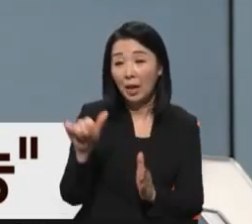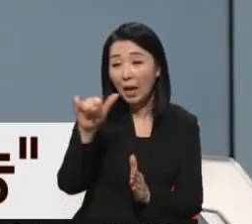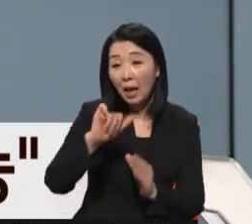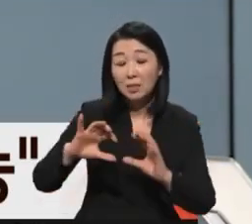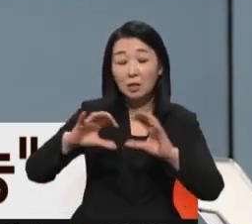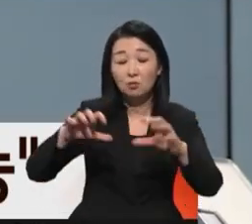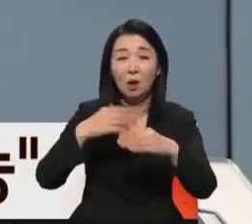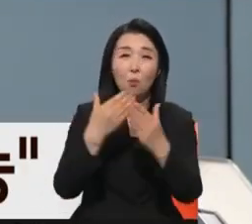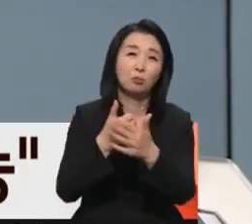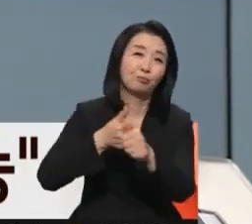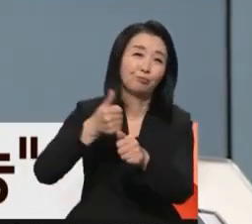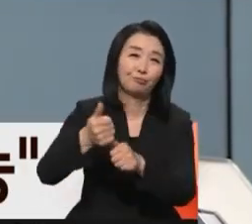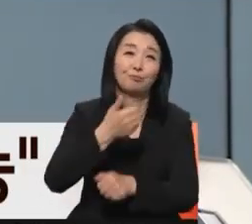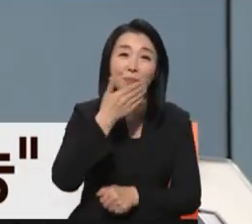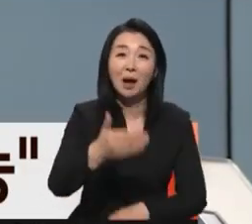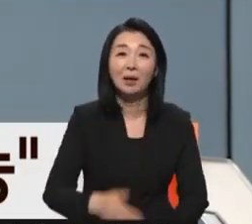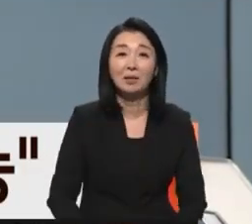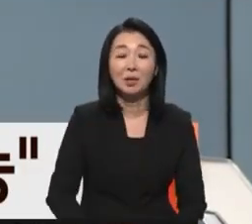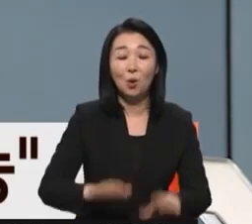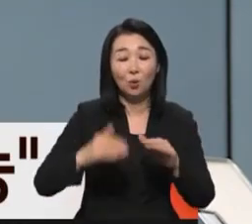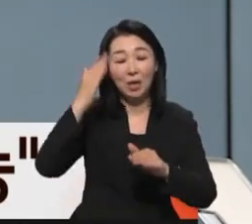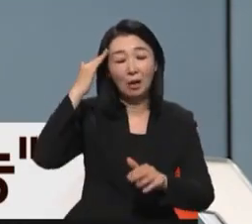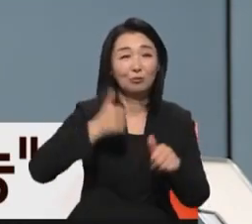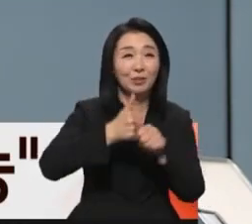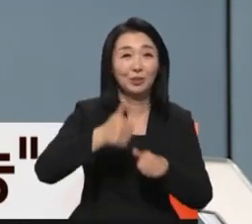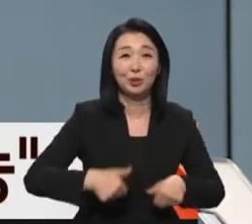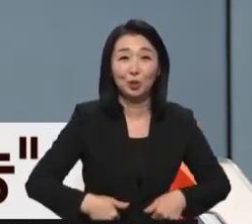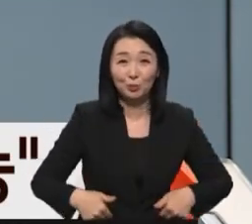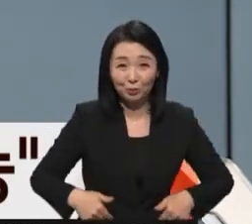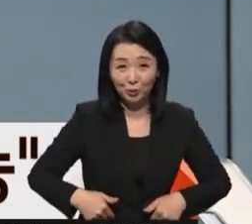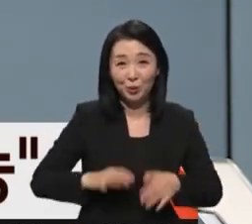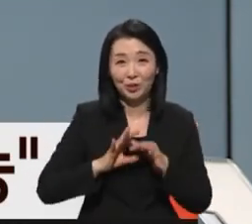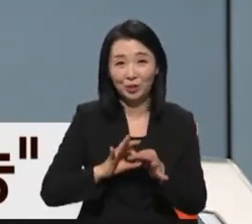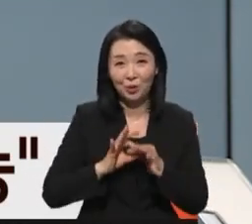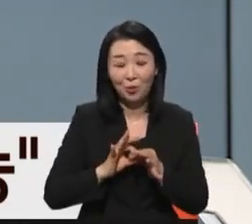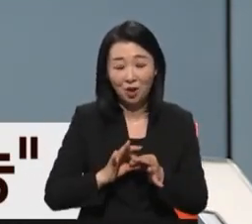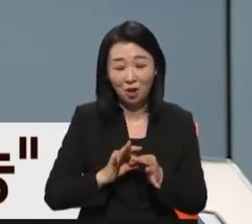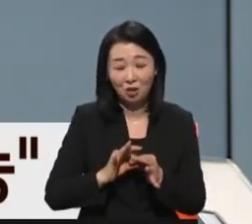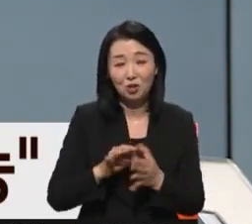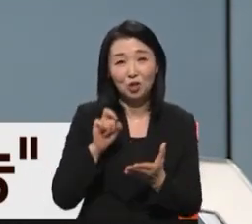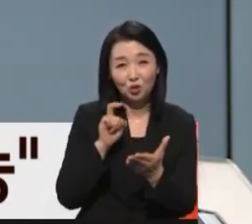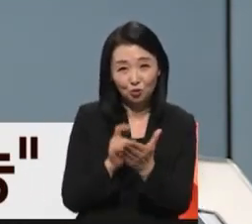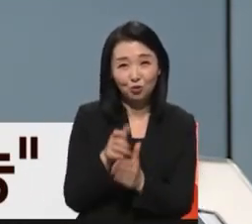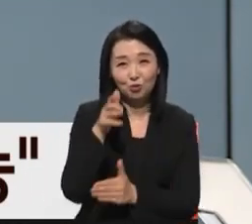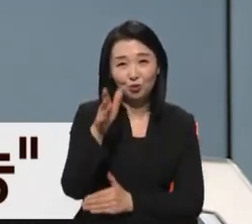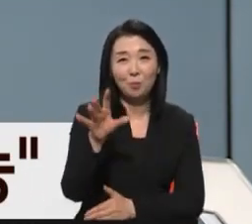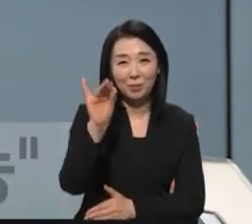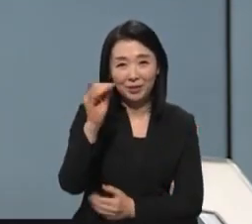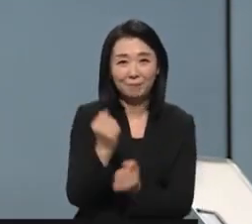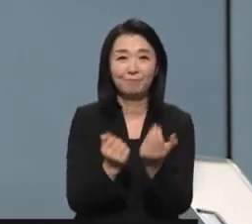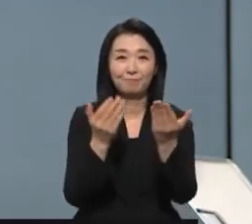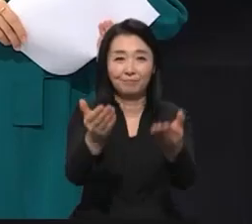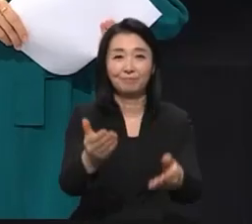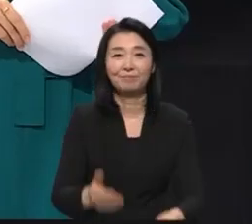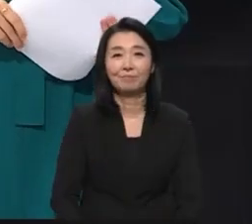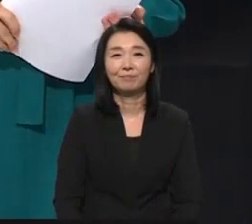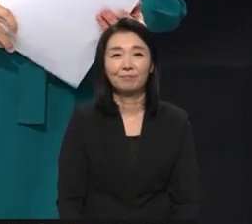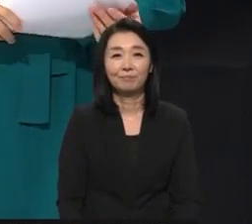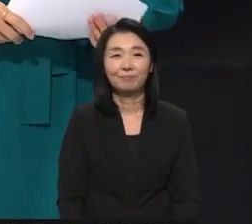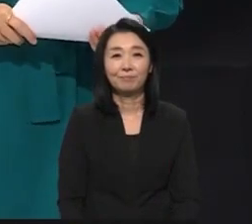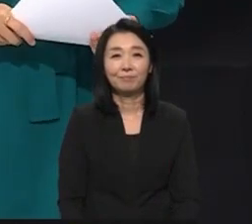국가들의 돌풍 아주 뜨겁습니다 오늘은 우리나라 차례라고 볼 수 있는데 관련 소식을 축구 전문가 100달 반장이 정리했습니다